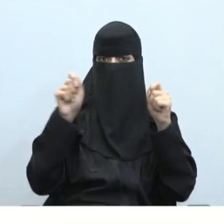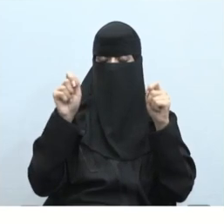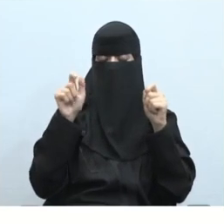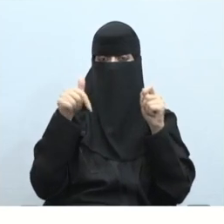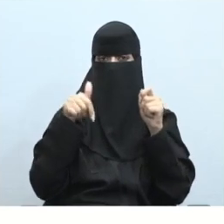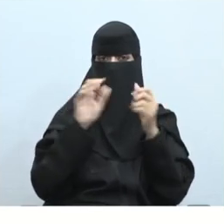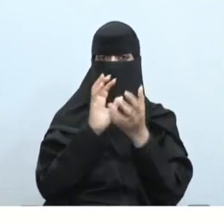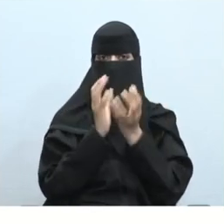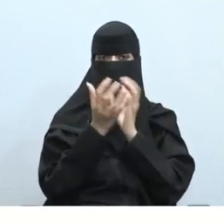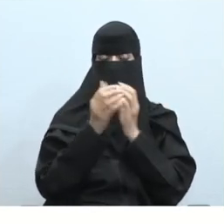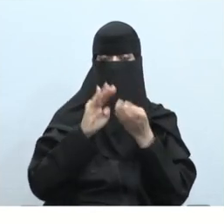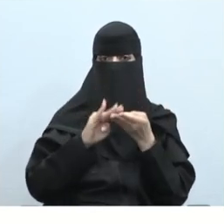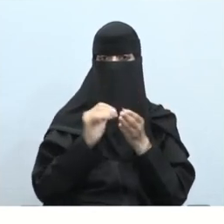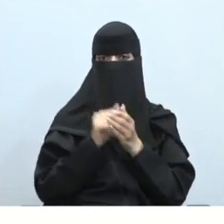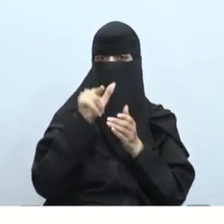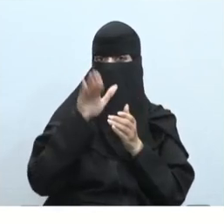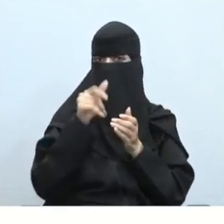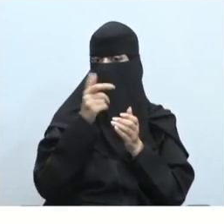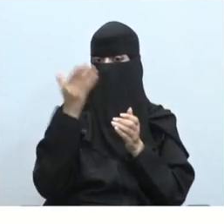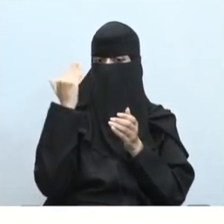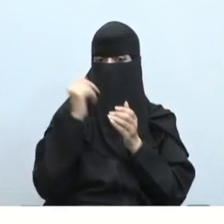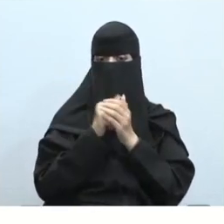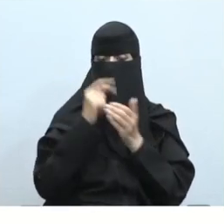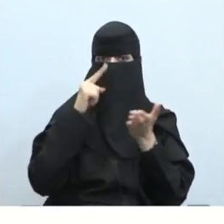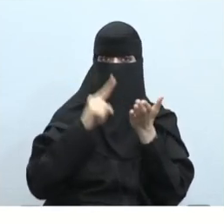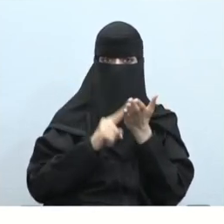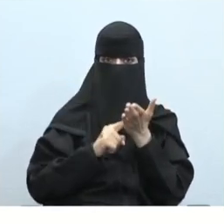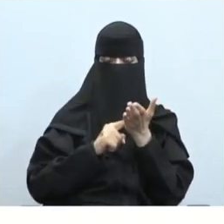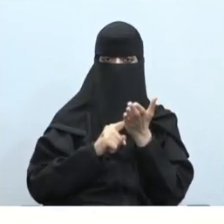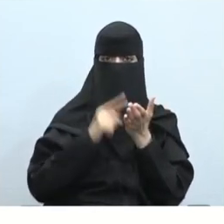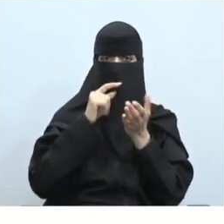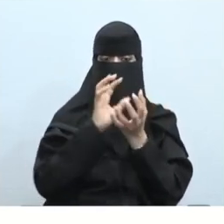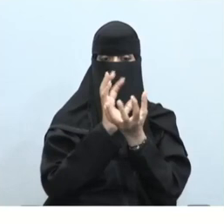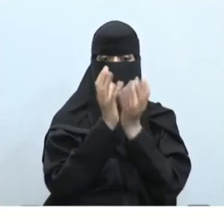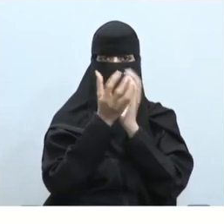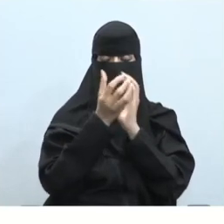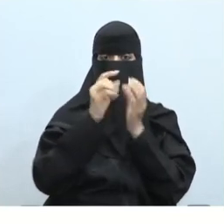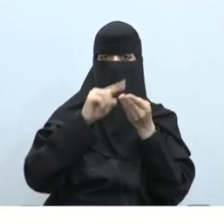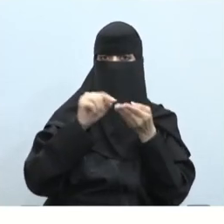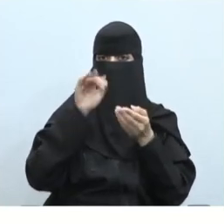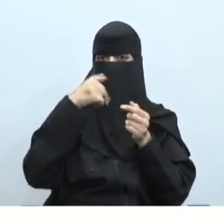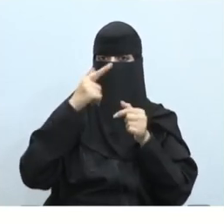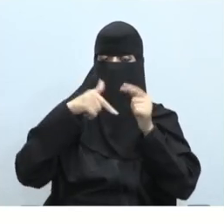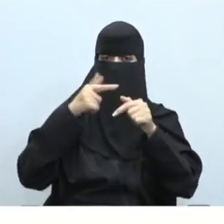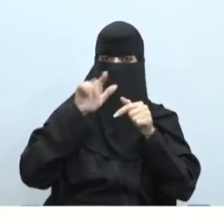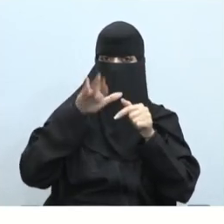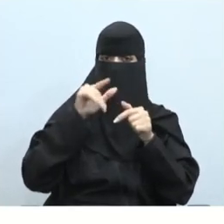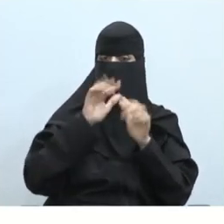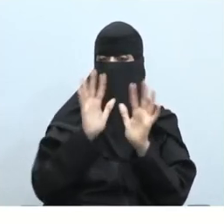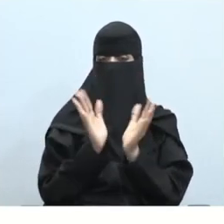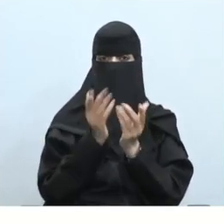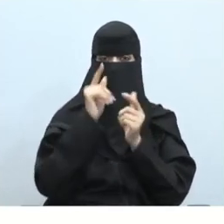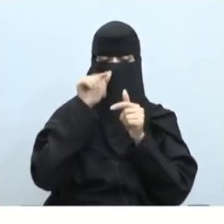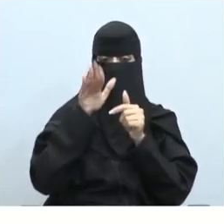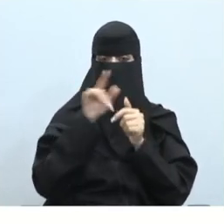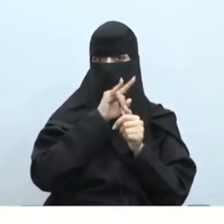الارض قد ذكر فيما مضى ان الارض كرويه الشكل ولكنها على ايه